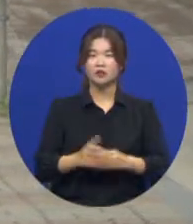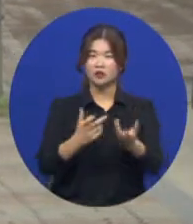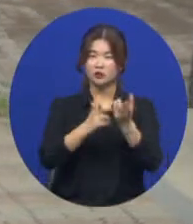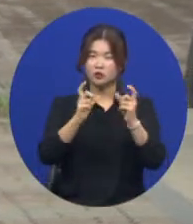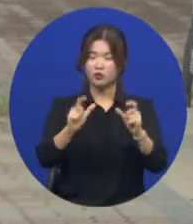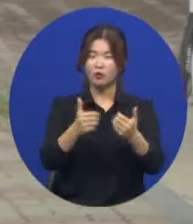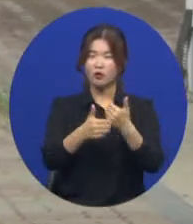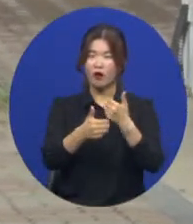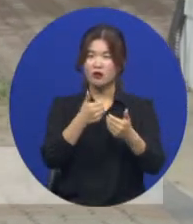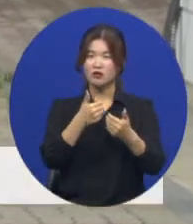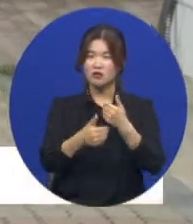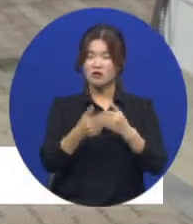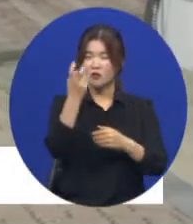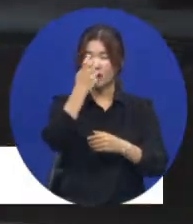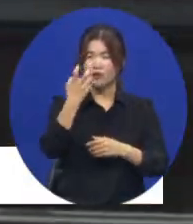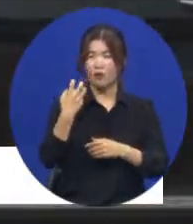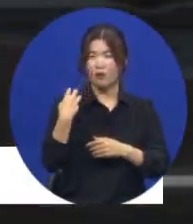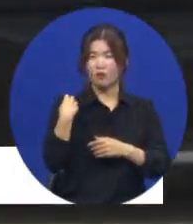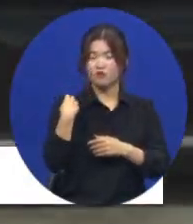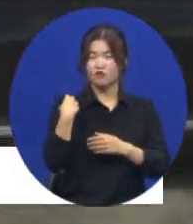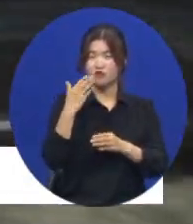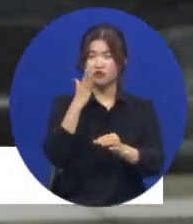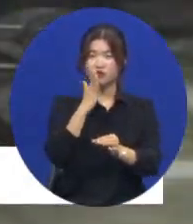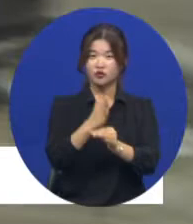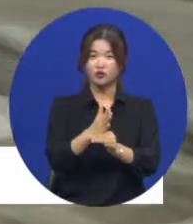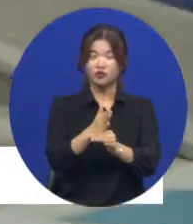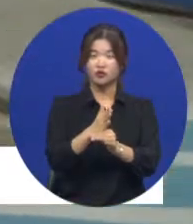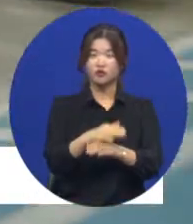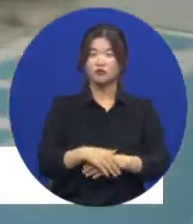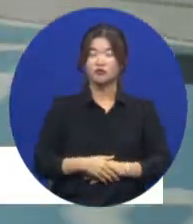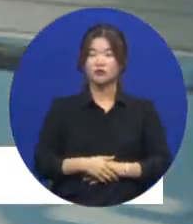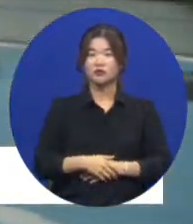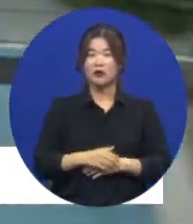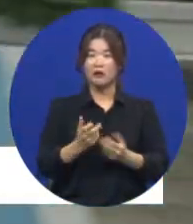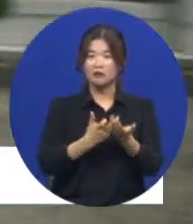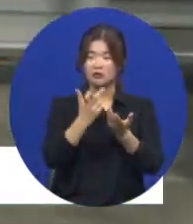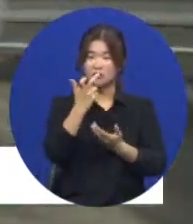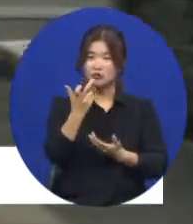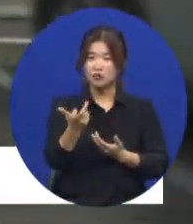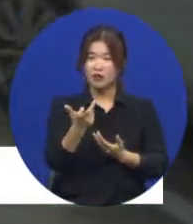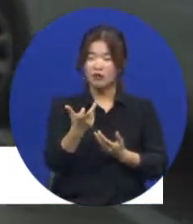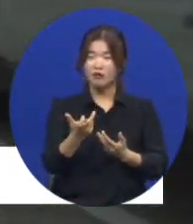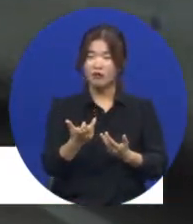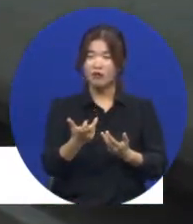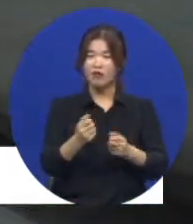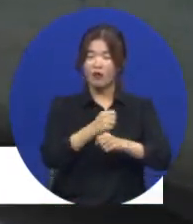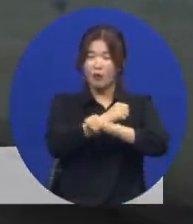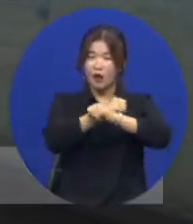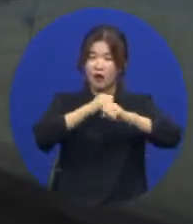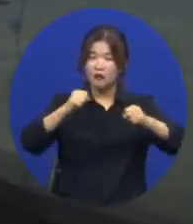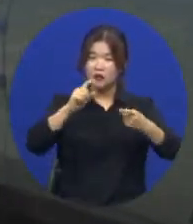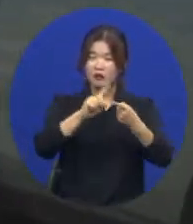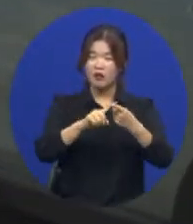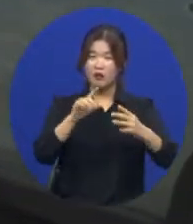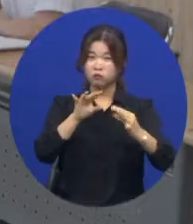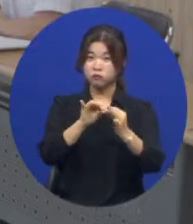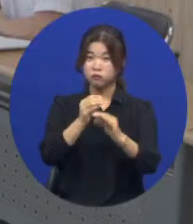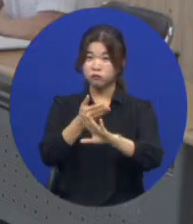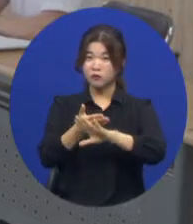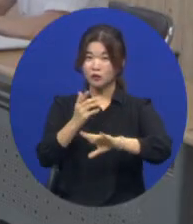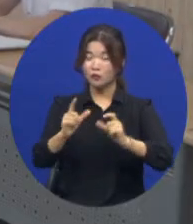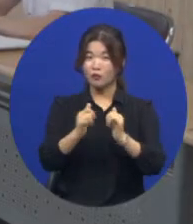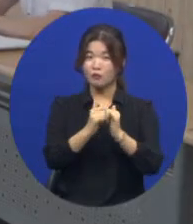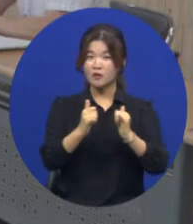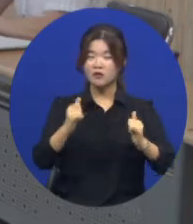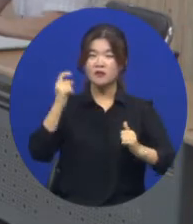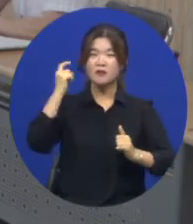제주도 갈등 관리 업무를 맡고 있는 전 경선 씨. 한라산 국립공원 확대 지정을 놓고 찬반으로 나뉜 주민